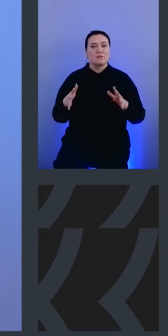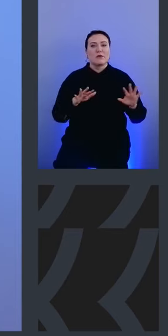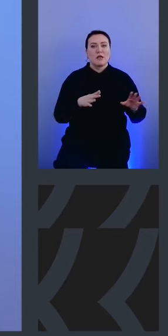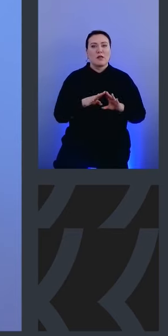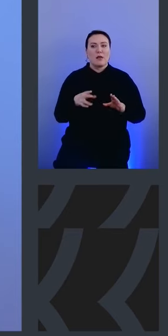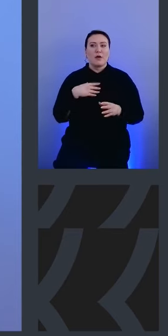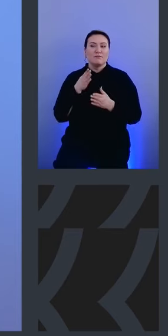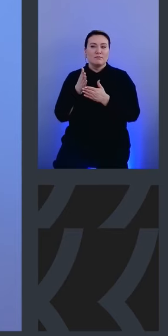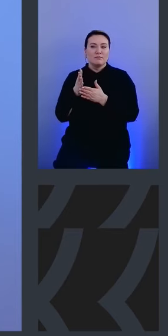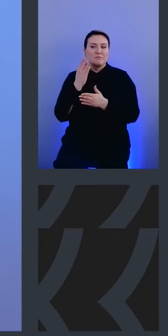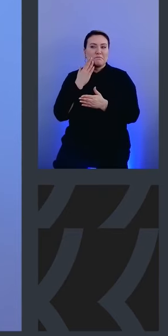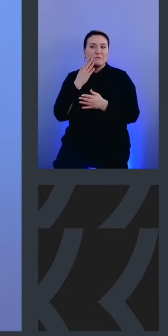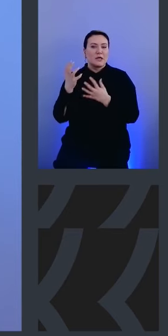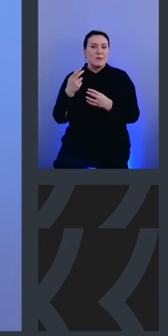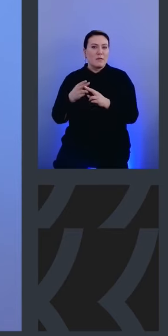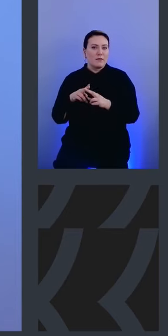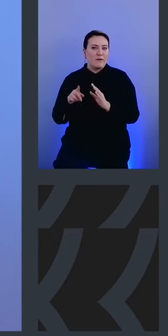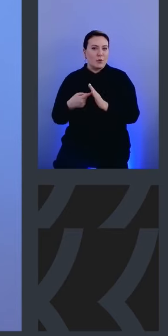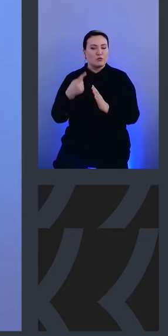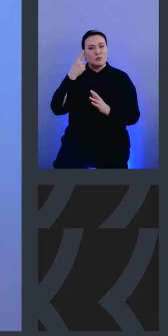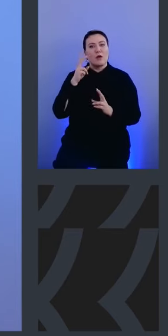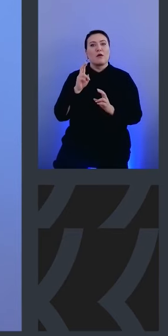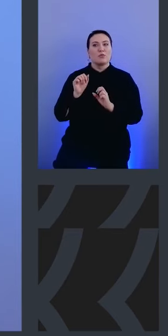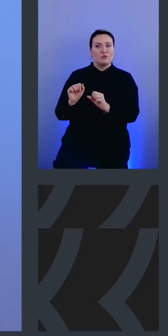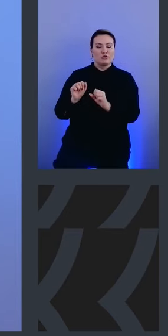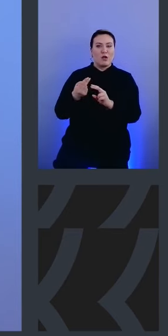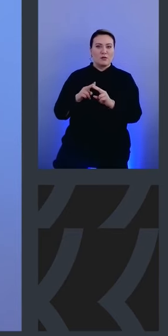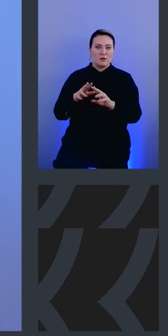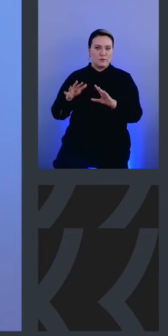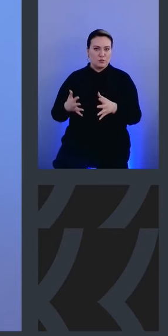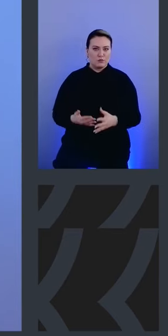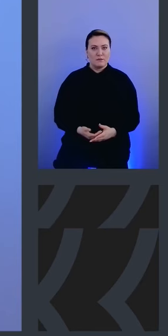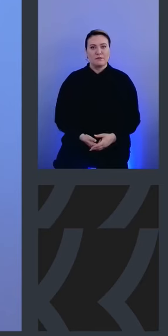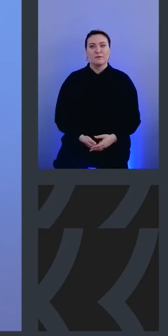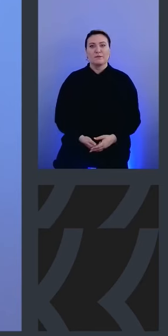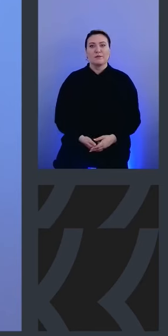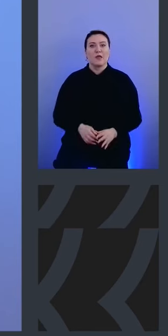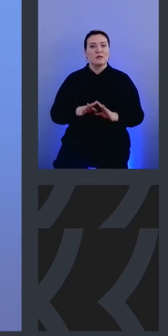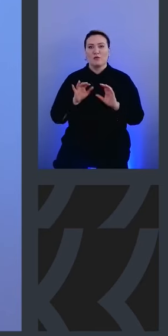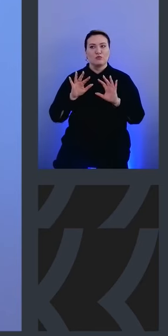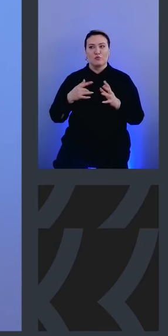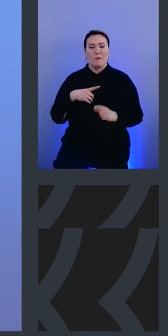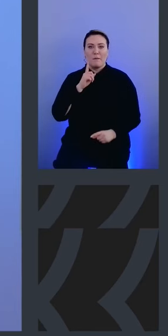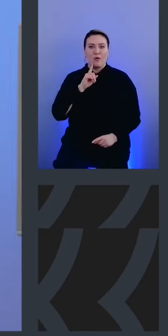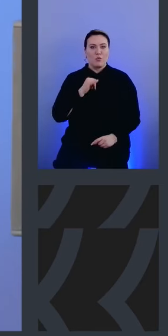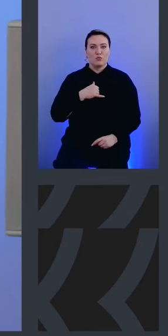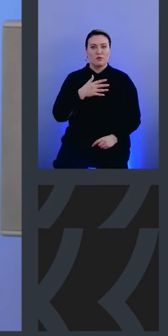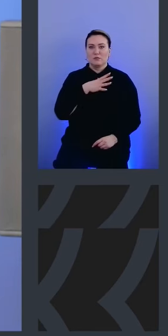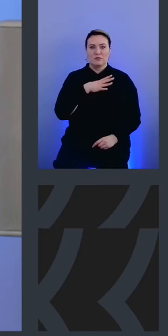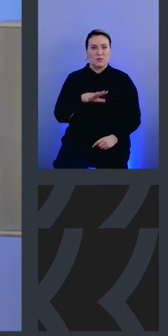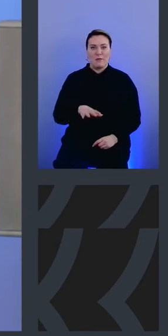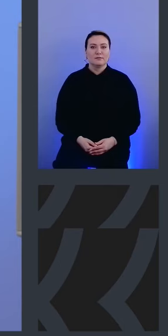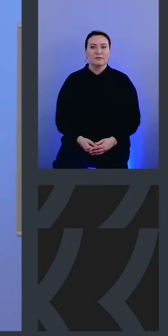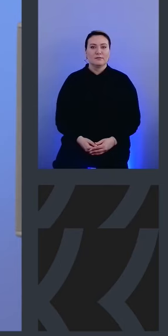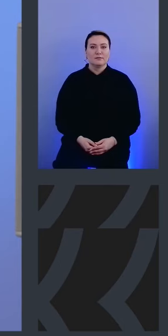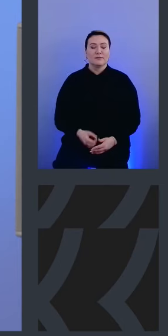сторону смотрим и думаем, как мы будем от этого защищаться. Таких случаев у нас пока не было.